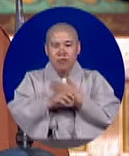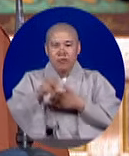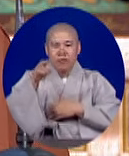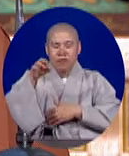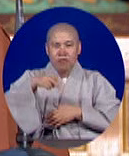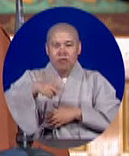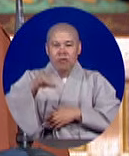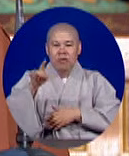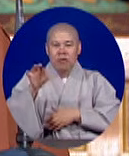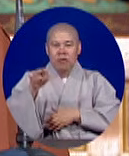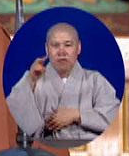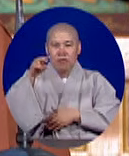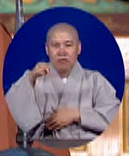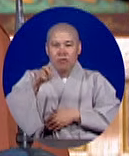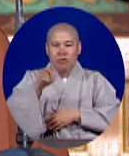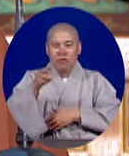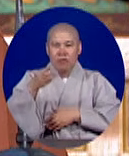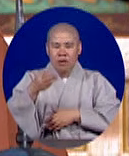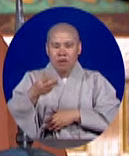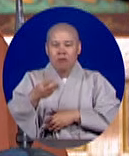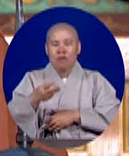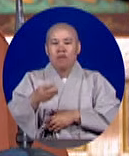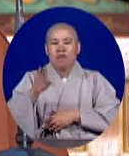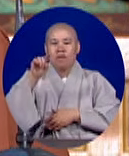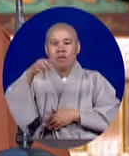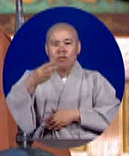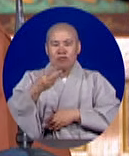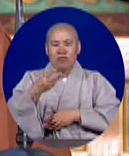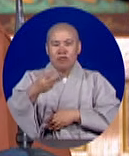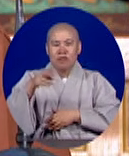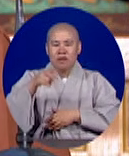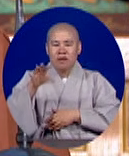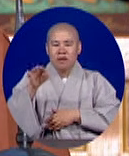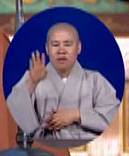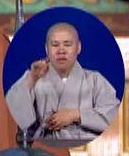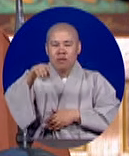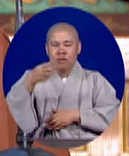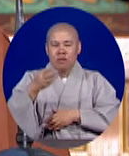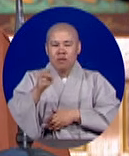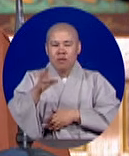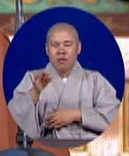유생유멸에서 불생불멸을 꿰뚫어 보는 거예요. 이게 조견이에요.